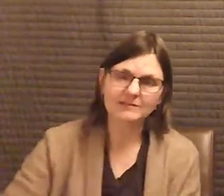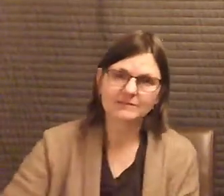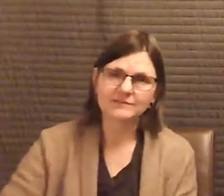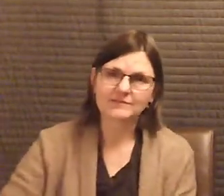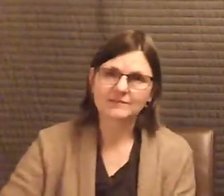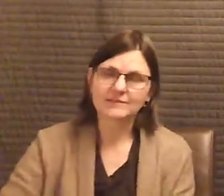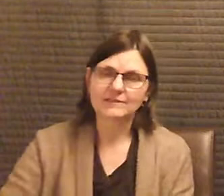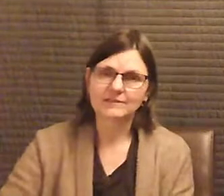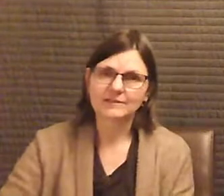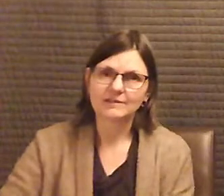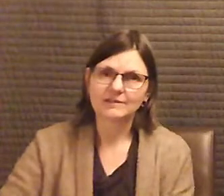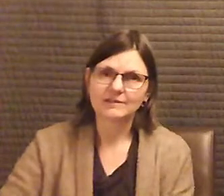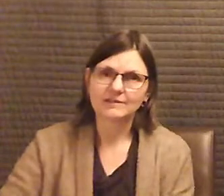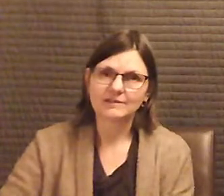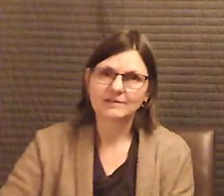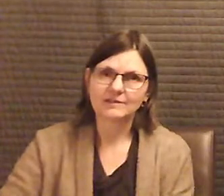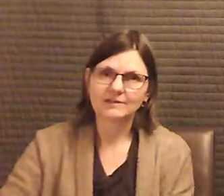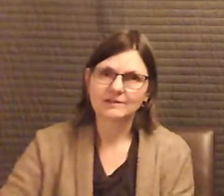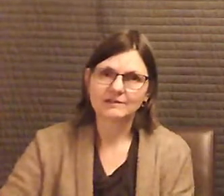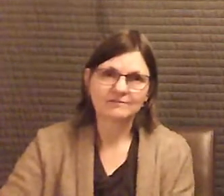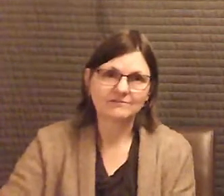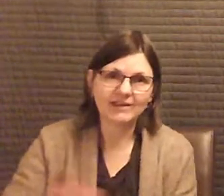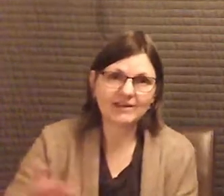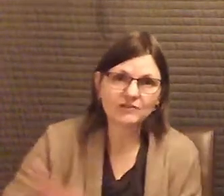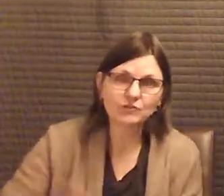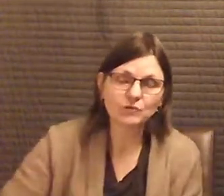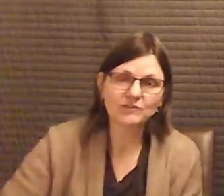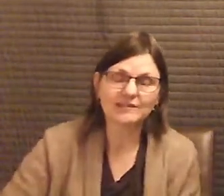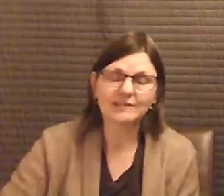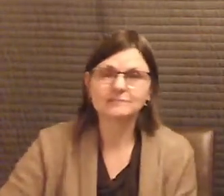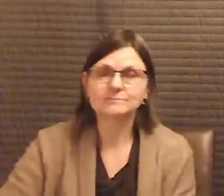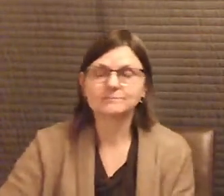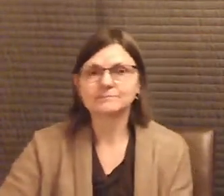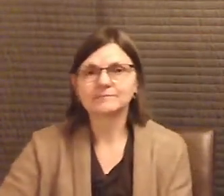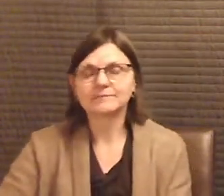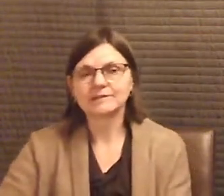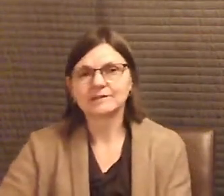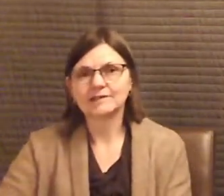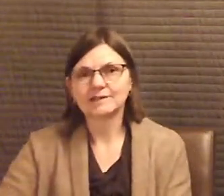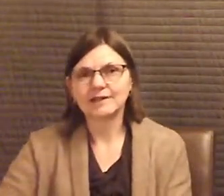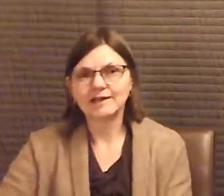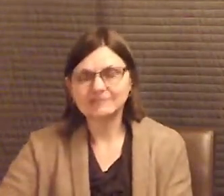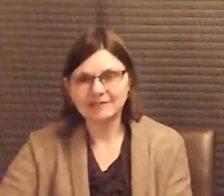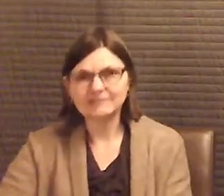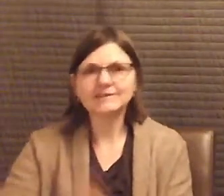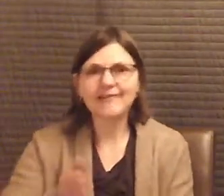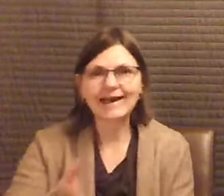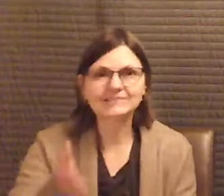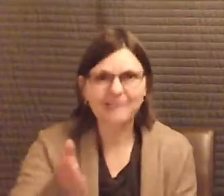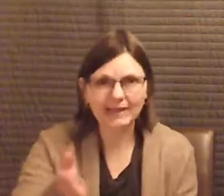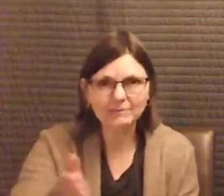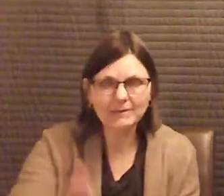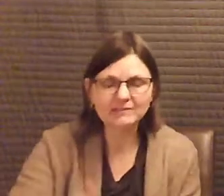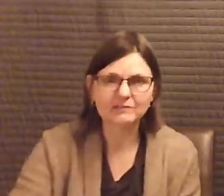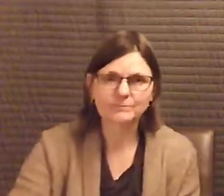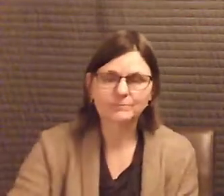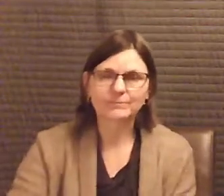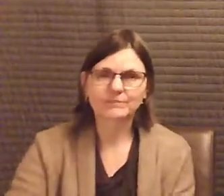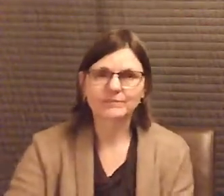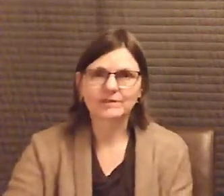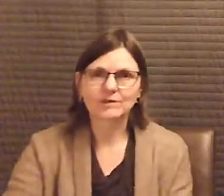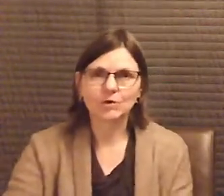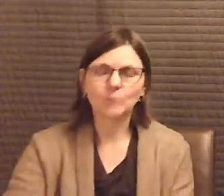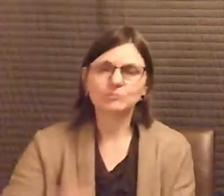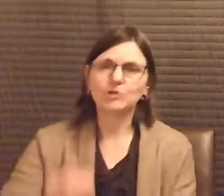de gemeente waar als ali cc's en minder waaronder studeer is dan de toeristen cash en daarnaast zijn gemeente tot